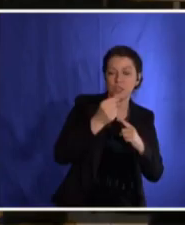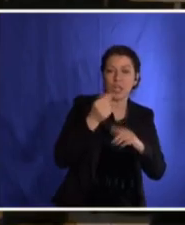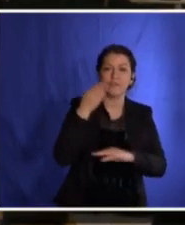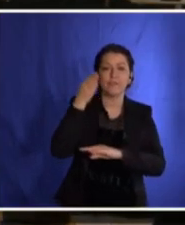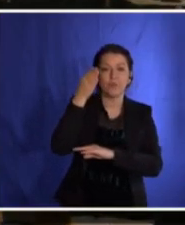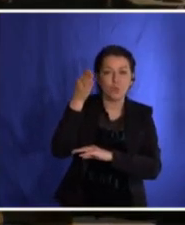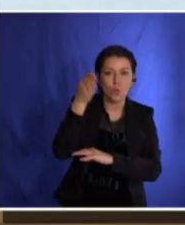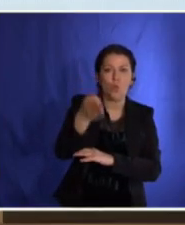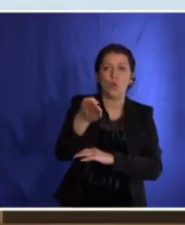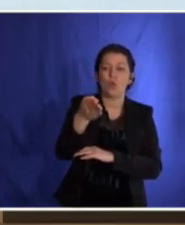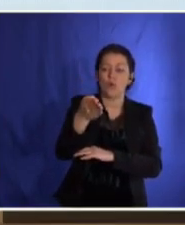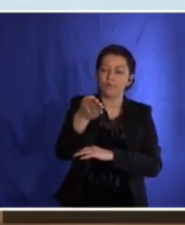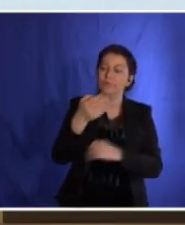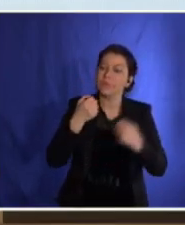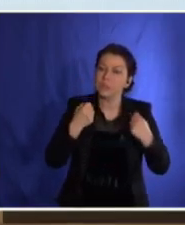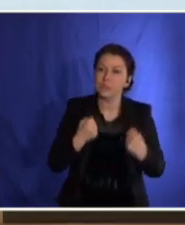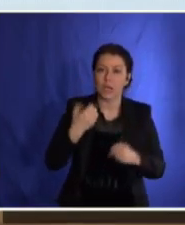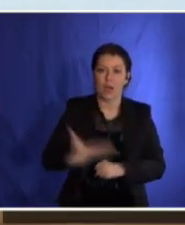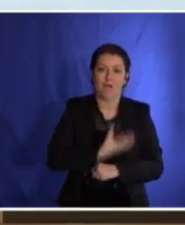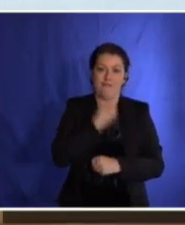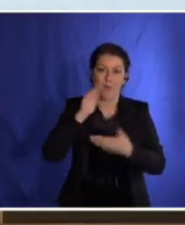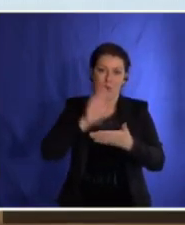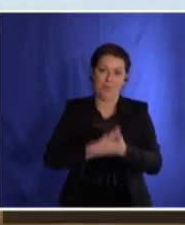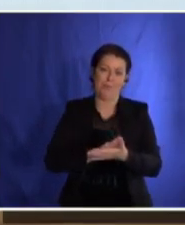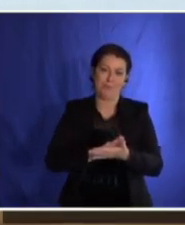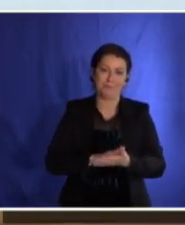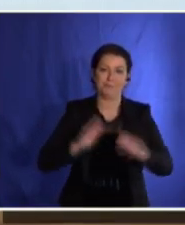weiterhin erfolgreich sein werden.